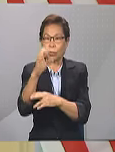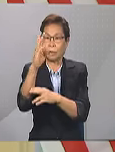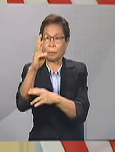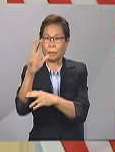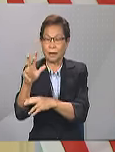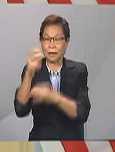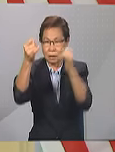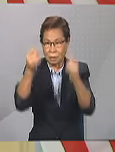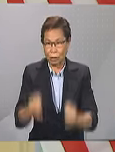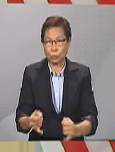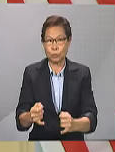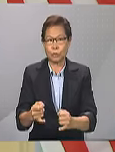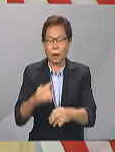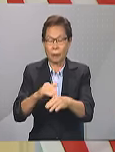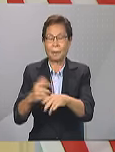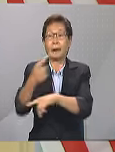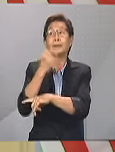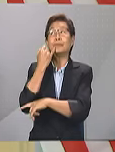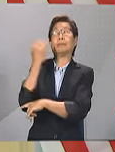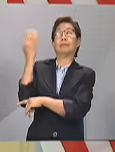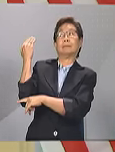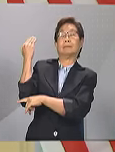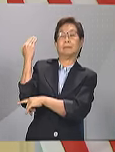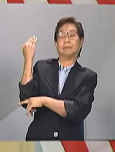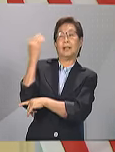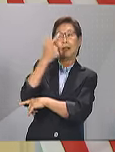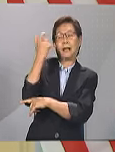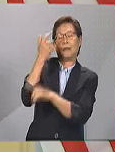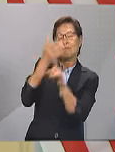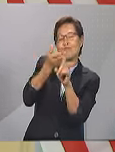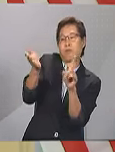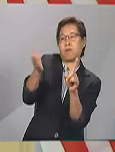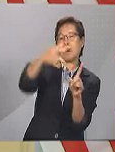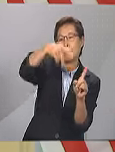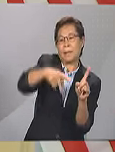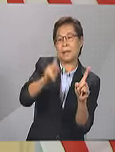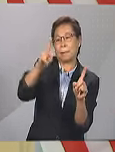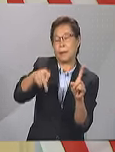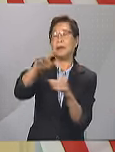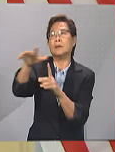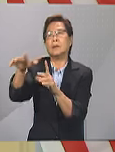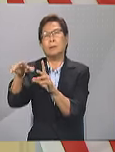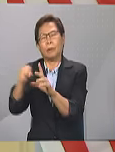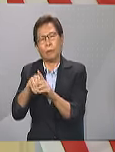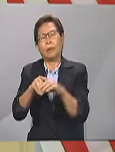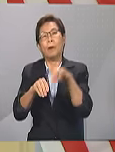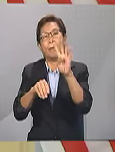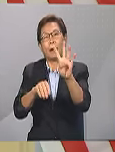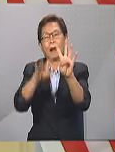763 individu pada hari sebelumnya karena angkat pipi yang merangkumi